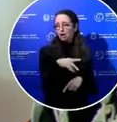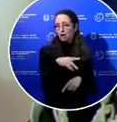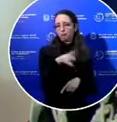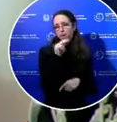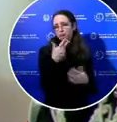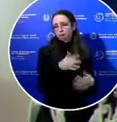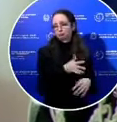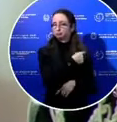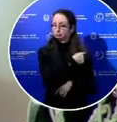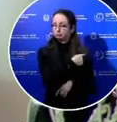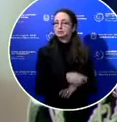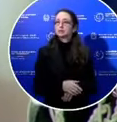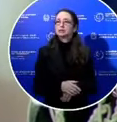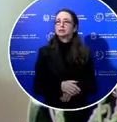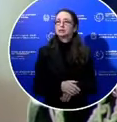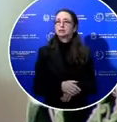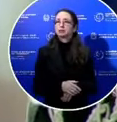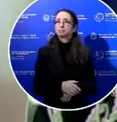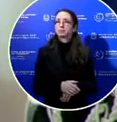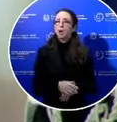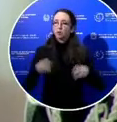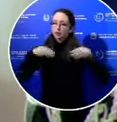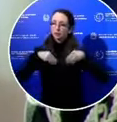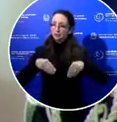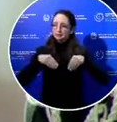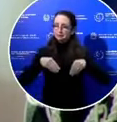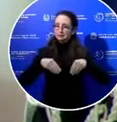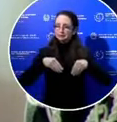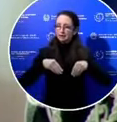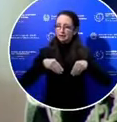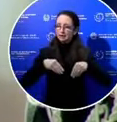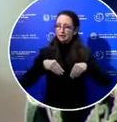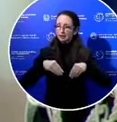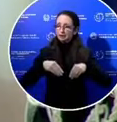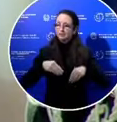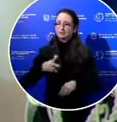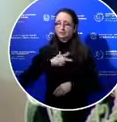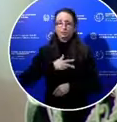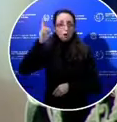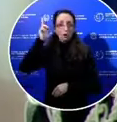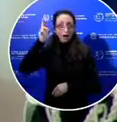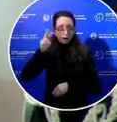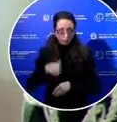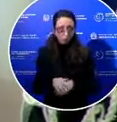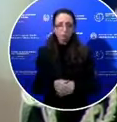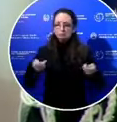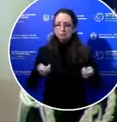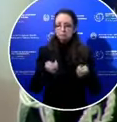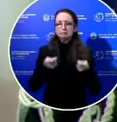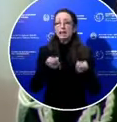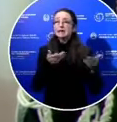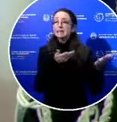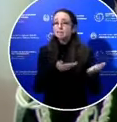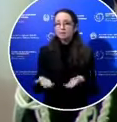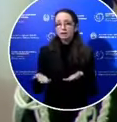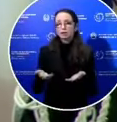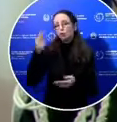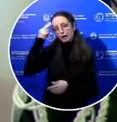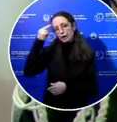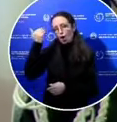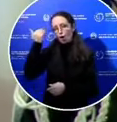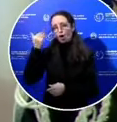poc'anzi, protagonista fu Don Gallo, che spronò tutti con un invito che era indimenticabile, che qui ci tengo a